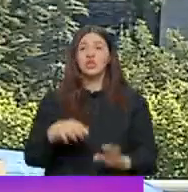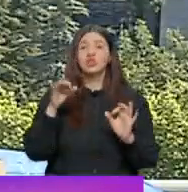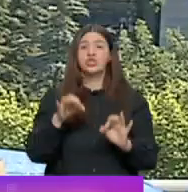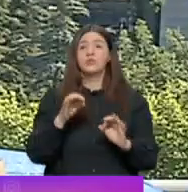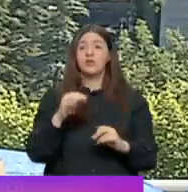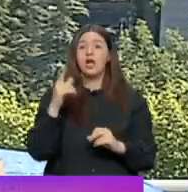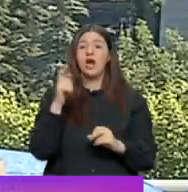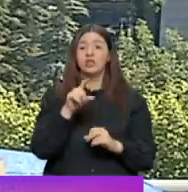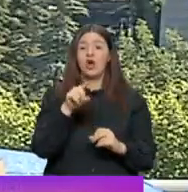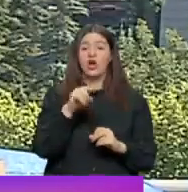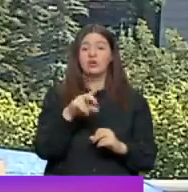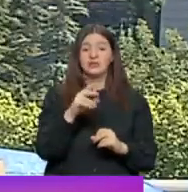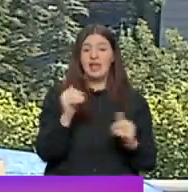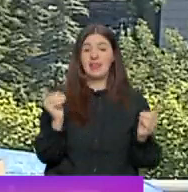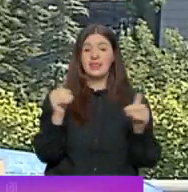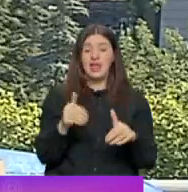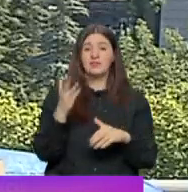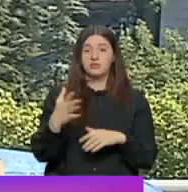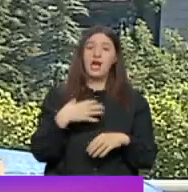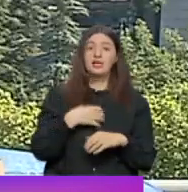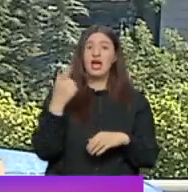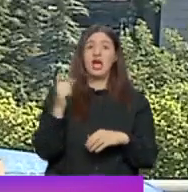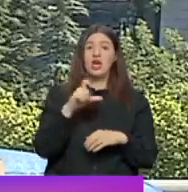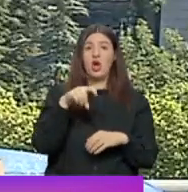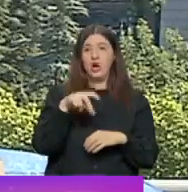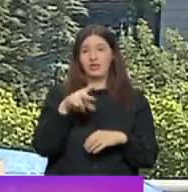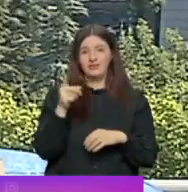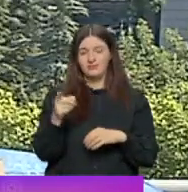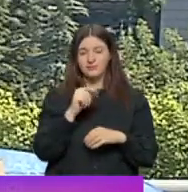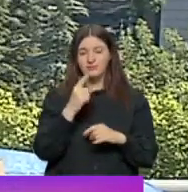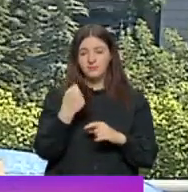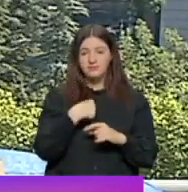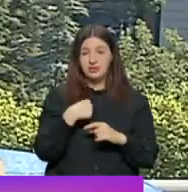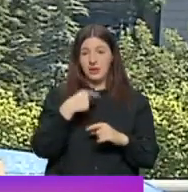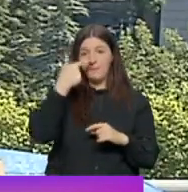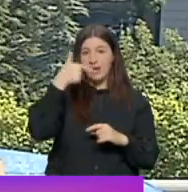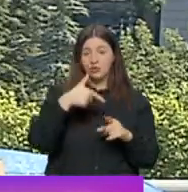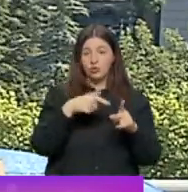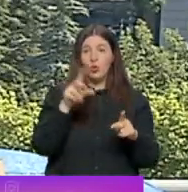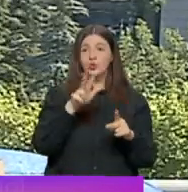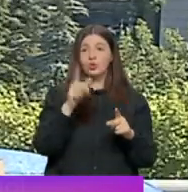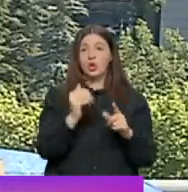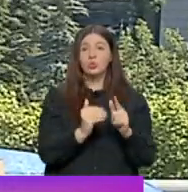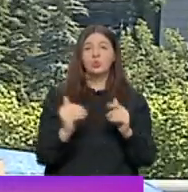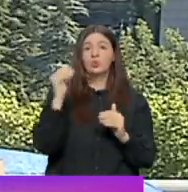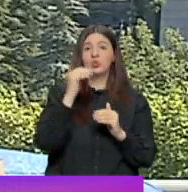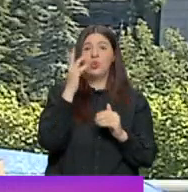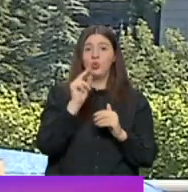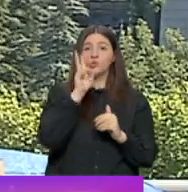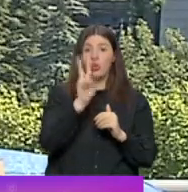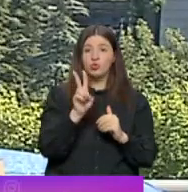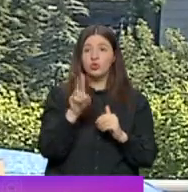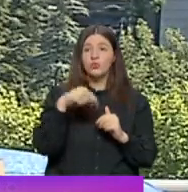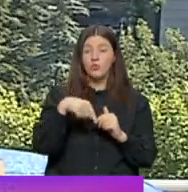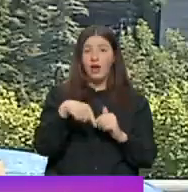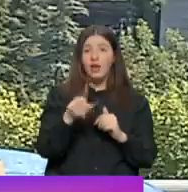Şimdi ayın 18'ine geldiğimizde, Haziran ayının 18'inde biz mazotun 30 liranın üzerine çıktığını gördük.